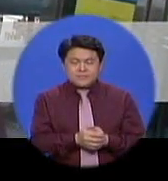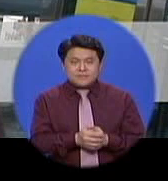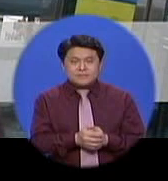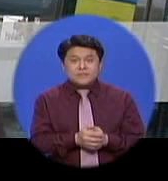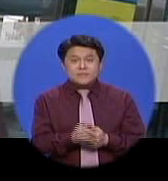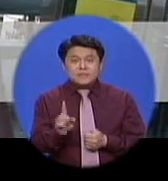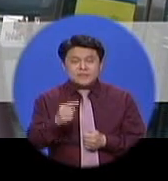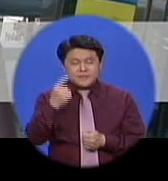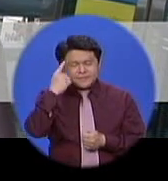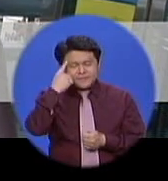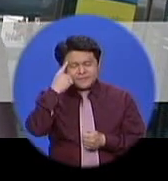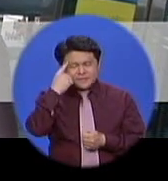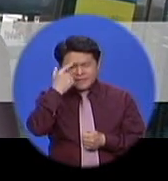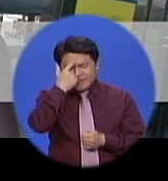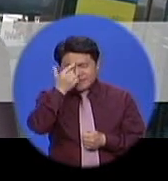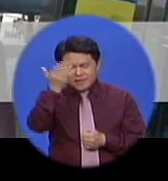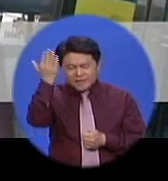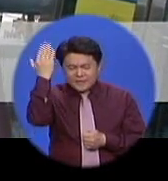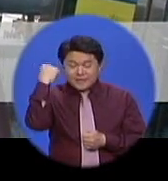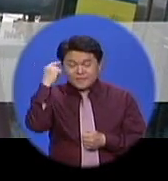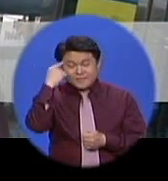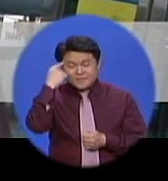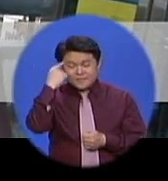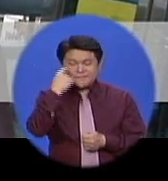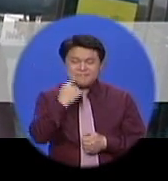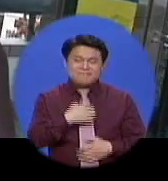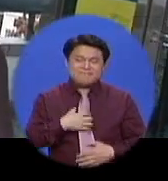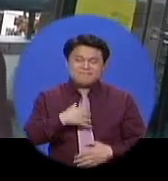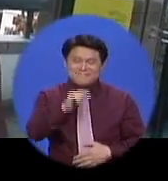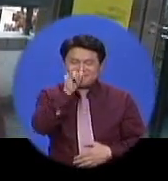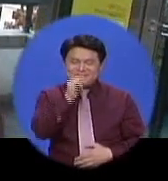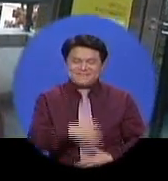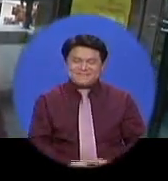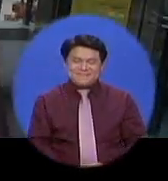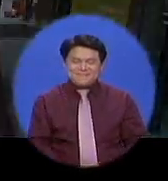그래. 그래 애가 생각하면 정말 서고프.